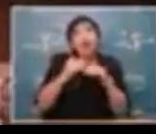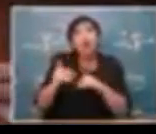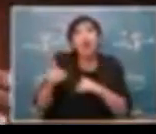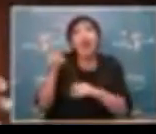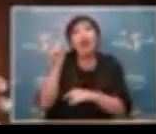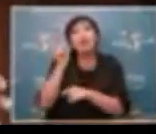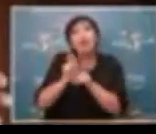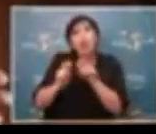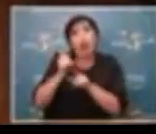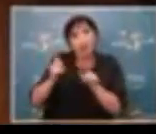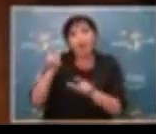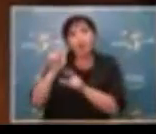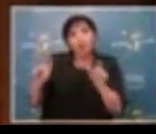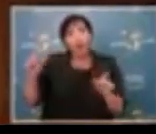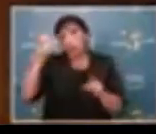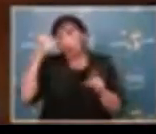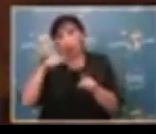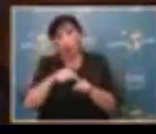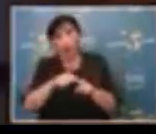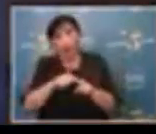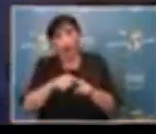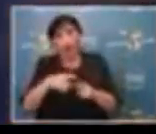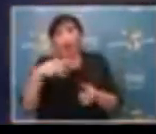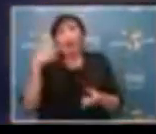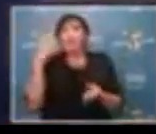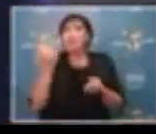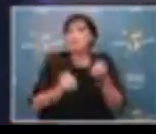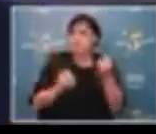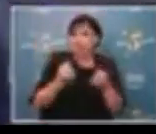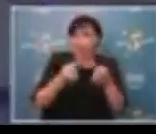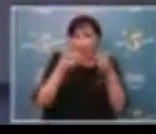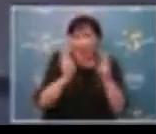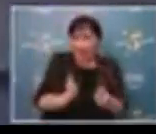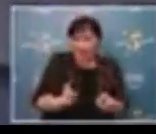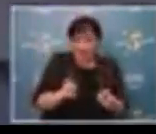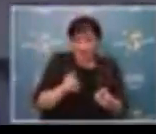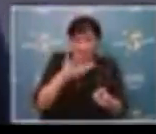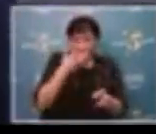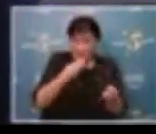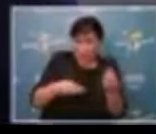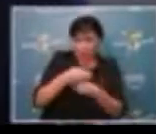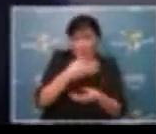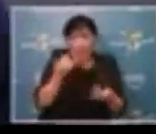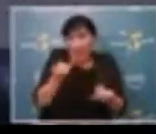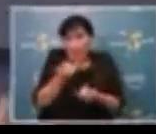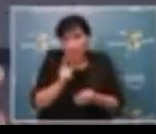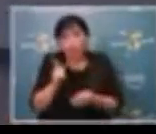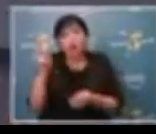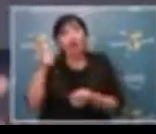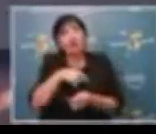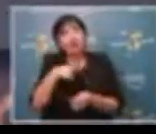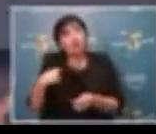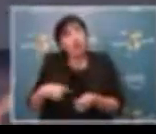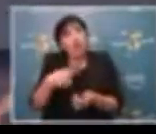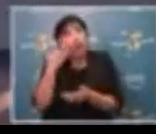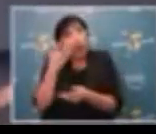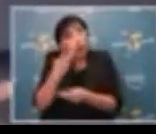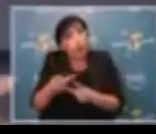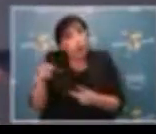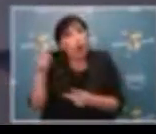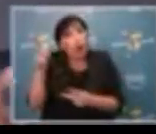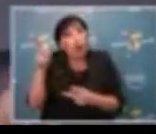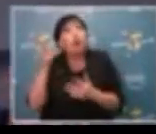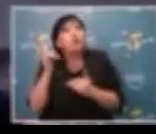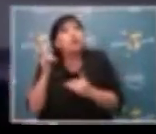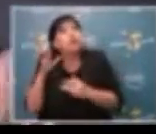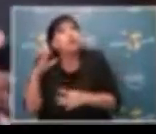persone. E togliere le macchine dalle città non è semplice. In Cina ci provano e riescono,